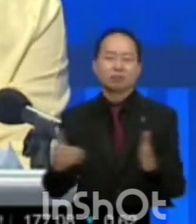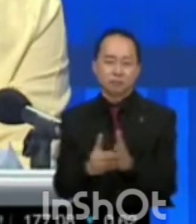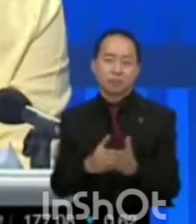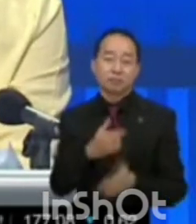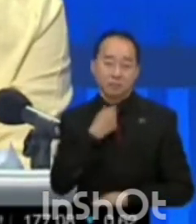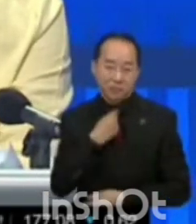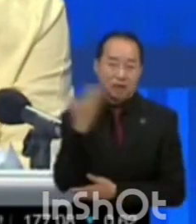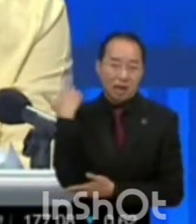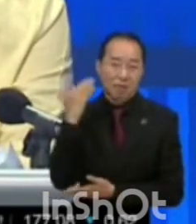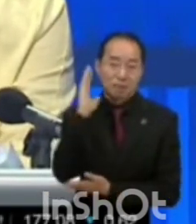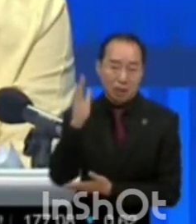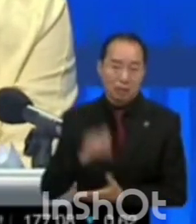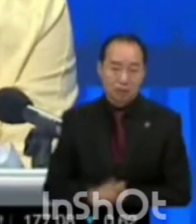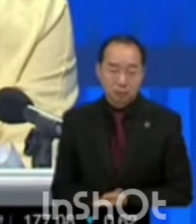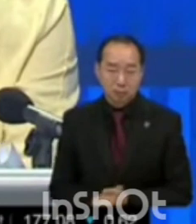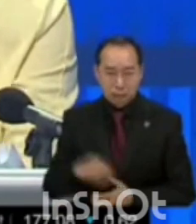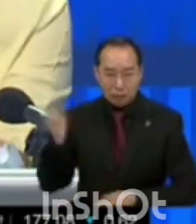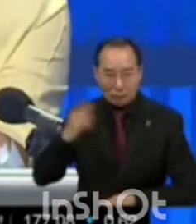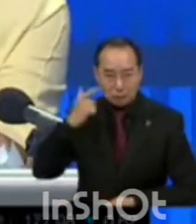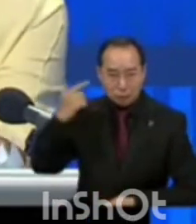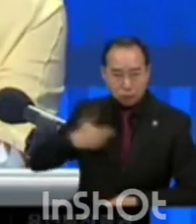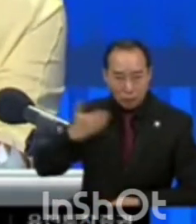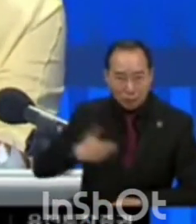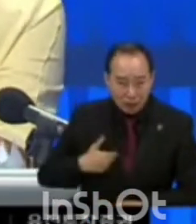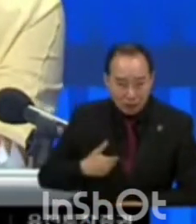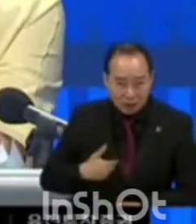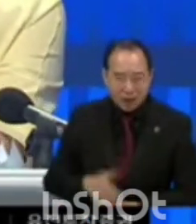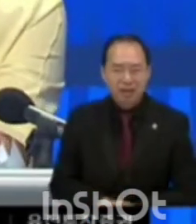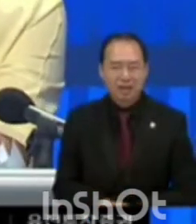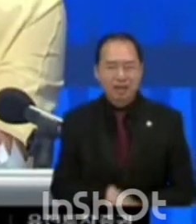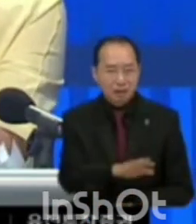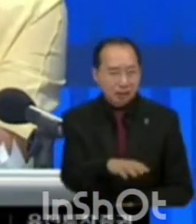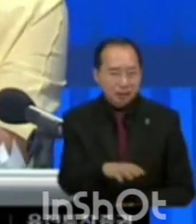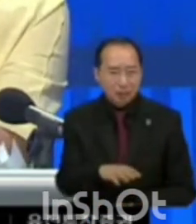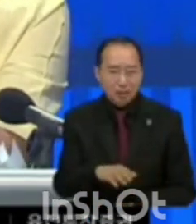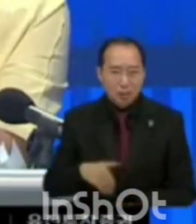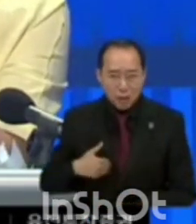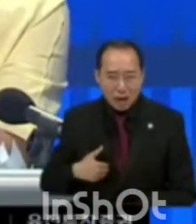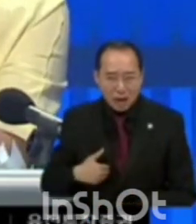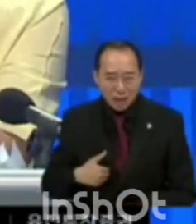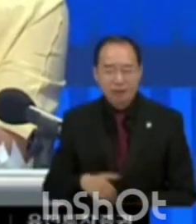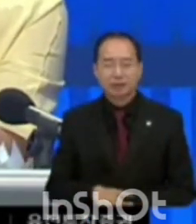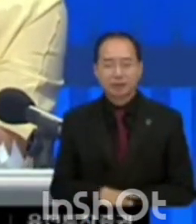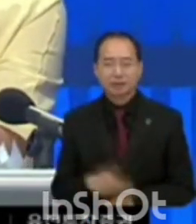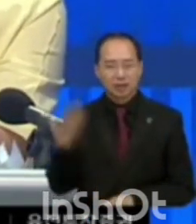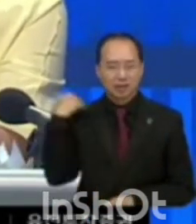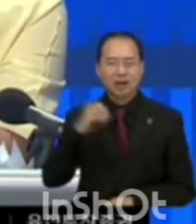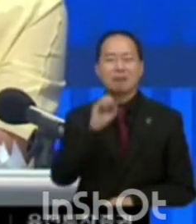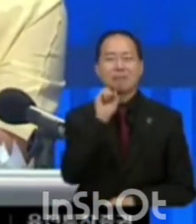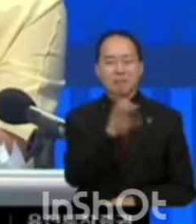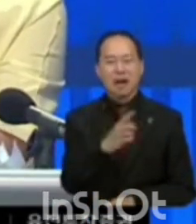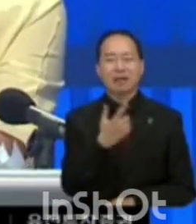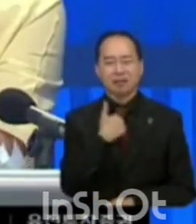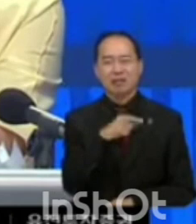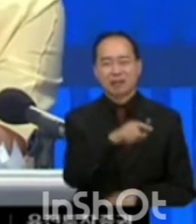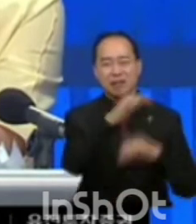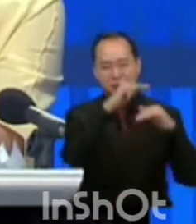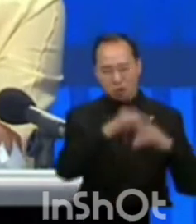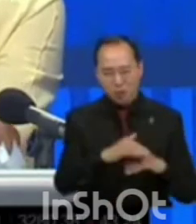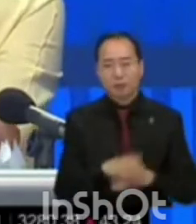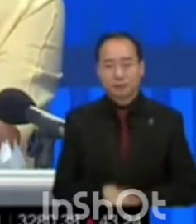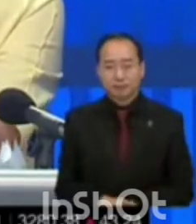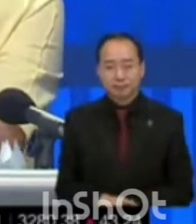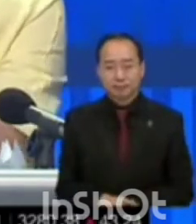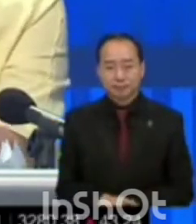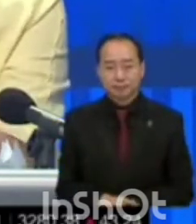네, 그래서 그런데도 자꾸 물어보시길래 그렇게 제 말씀을 못 알아들으시겠습니까? 라고 했던 것이지요. 네.